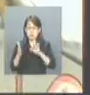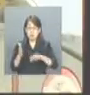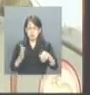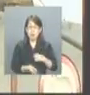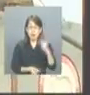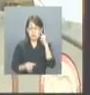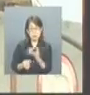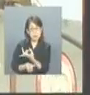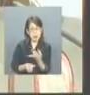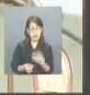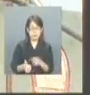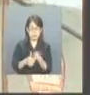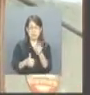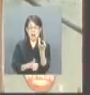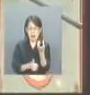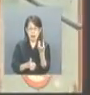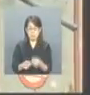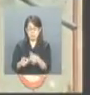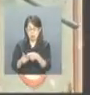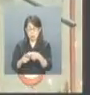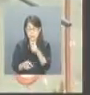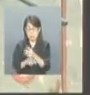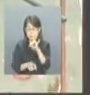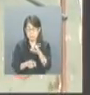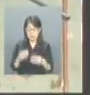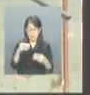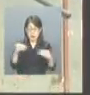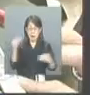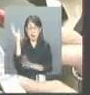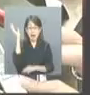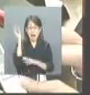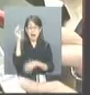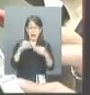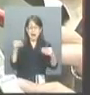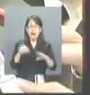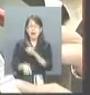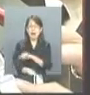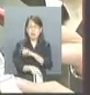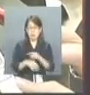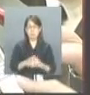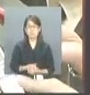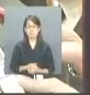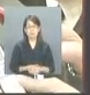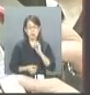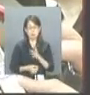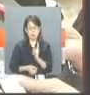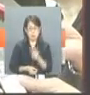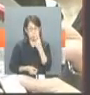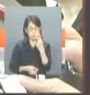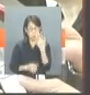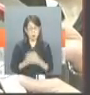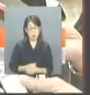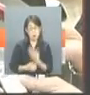ค่ะก็คือข้าวข้าวโพดเลี้ยงสัตว์และมันสำปะหลัง ก็คงจะต้องมาดูนะครับว่าแนวโน้มของราคาสิน